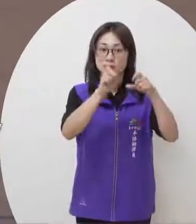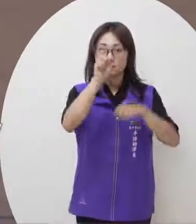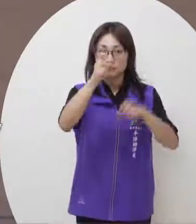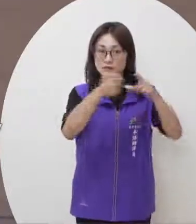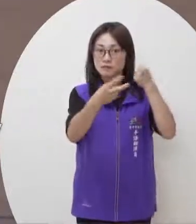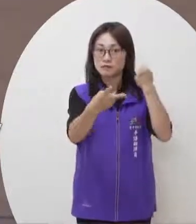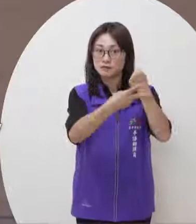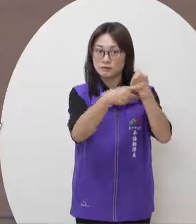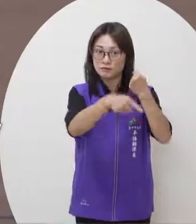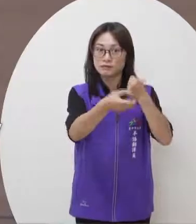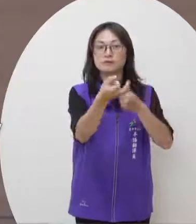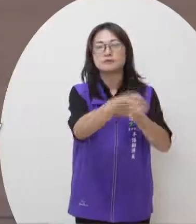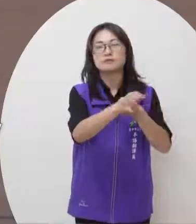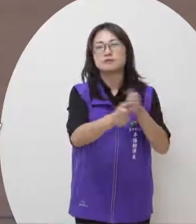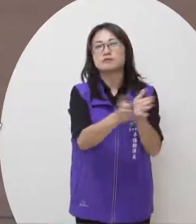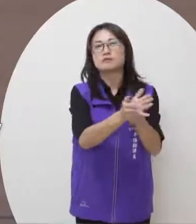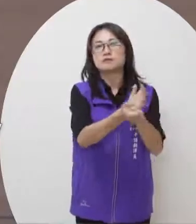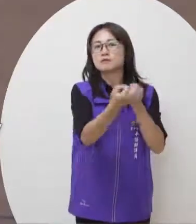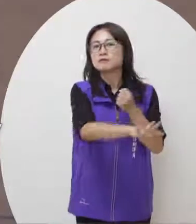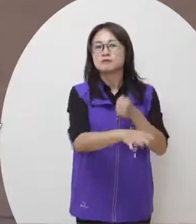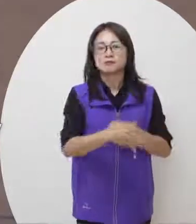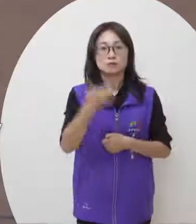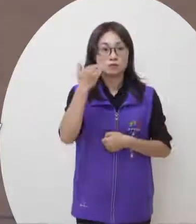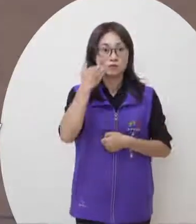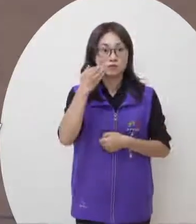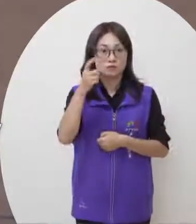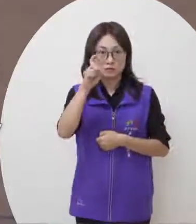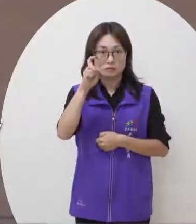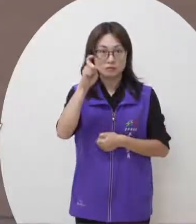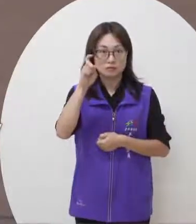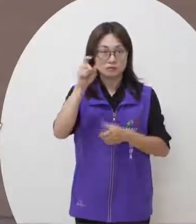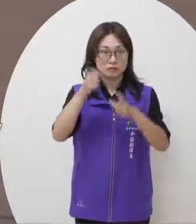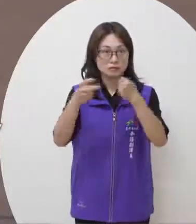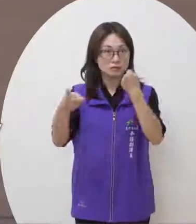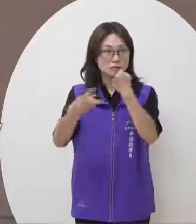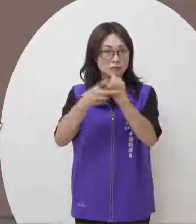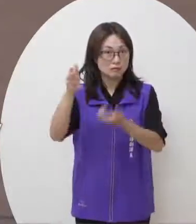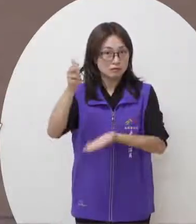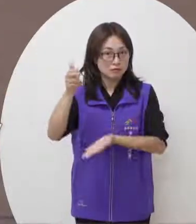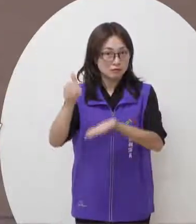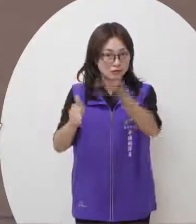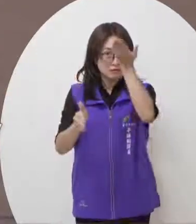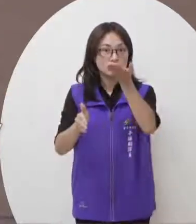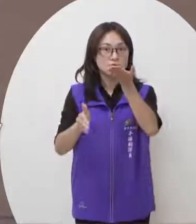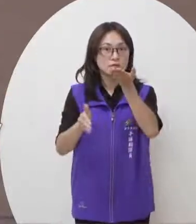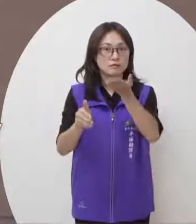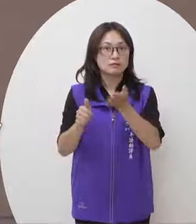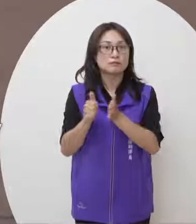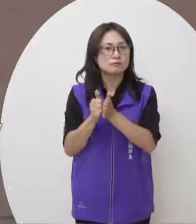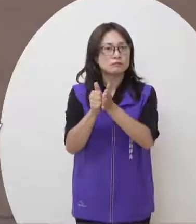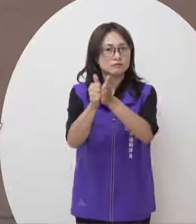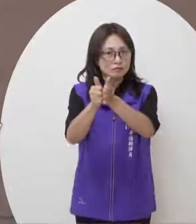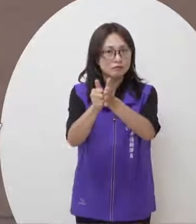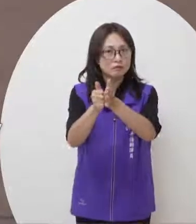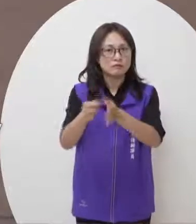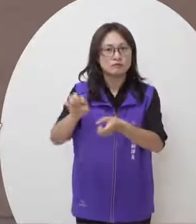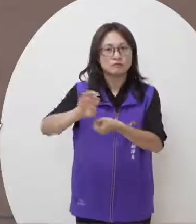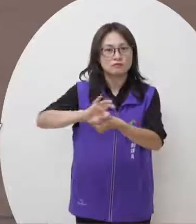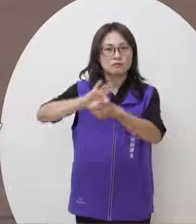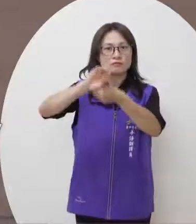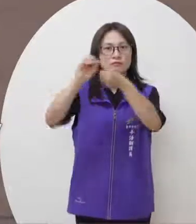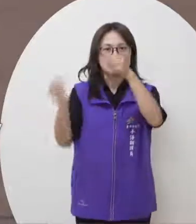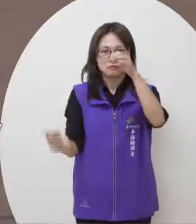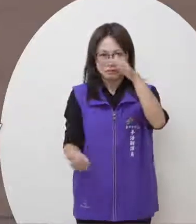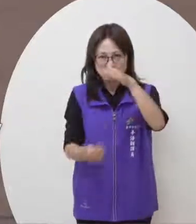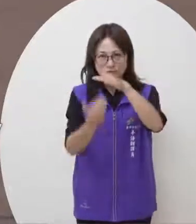个十，超过10公里，上多收10块。所以换句话说，我们的民意代表